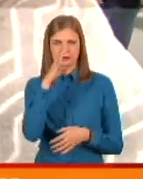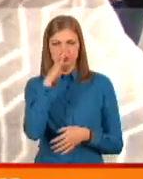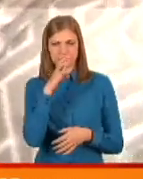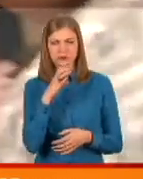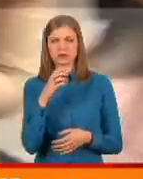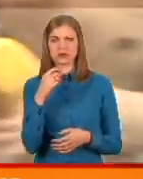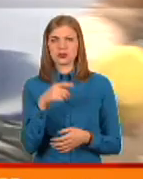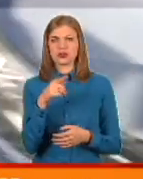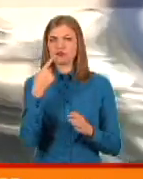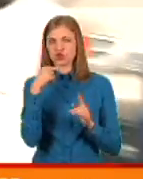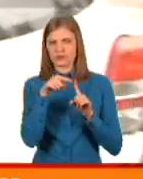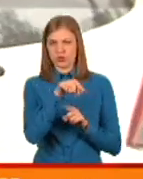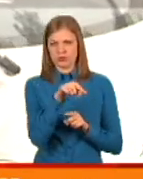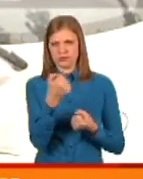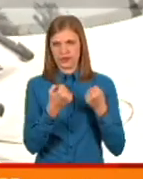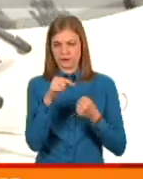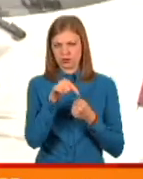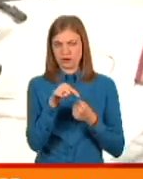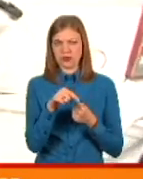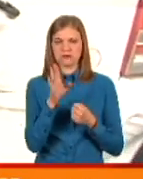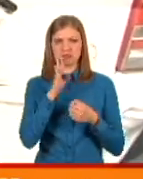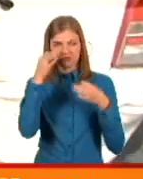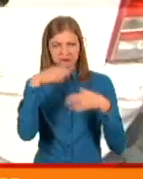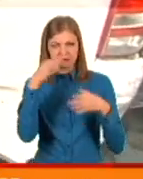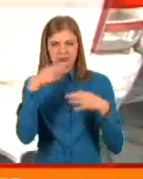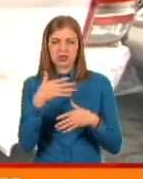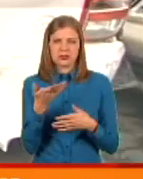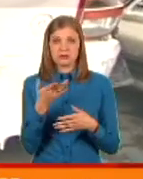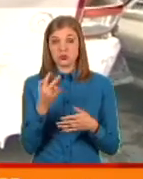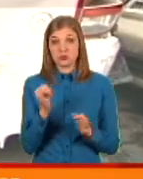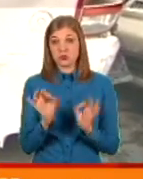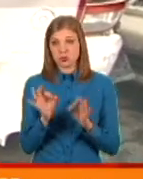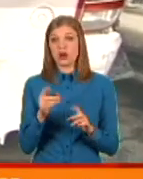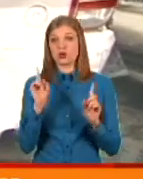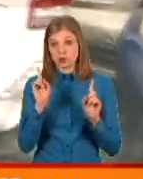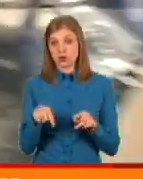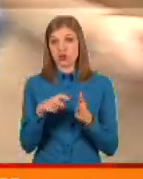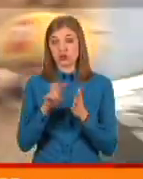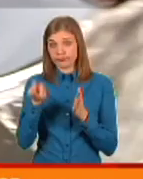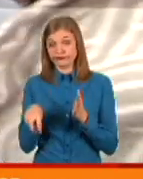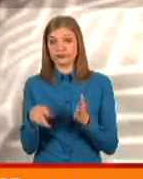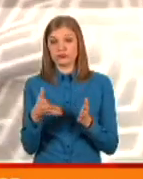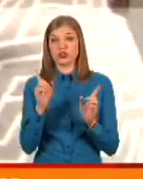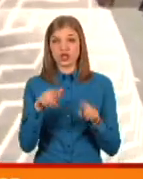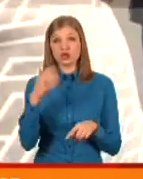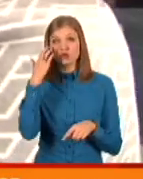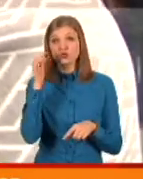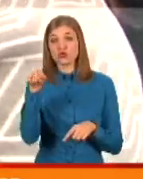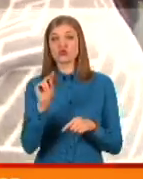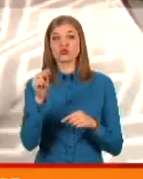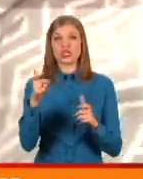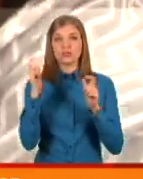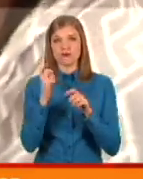в цьому червоному автомобілі, вона там щось плакала. Тут нормально теж повилазили, теж там чорна